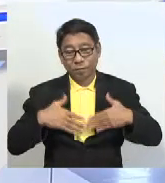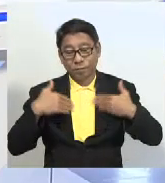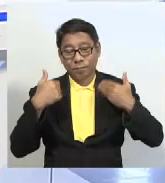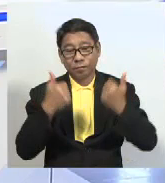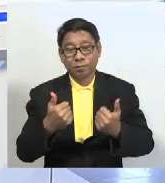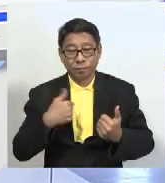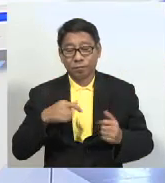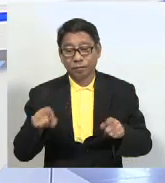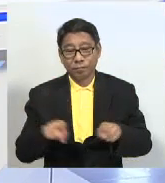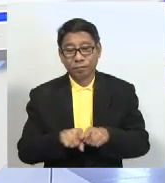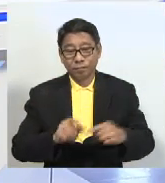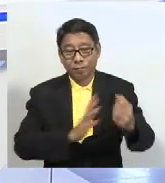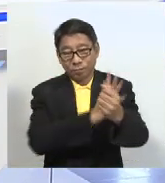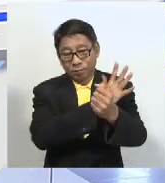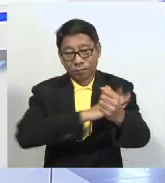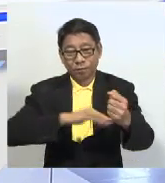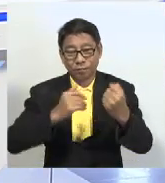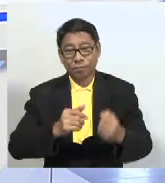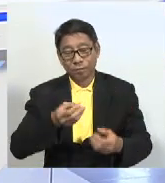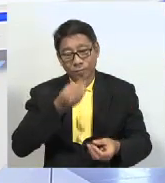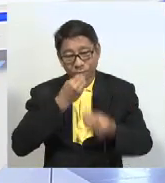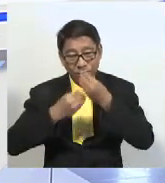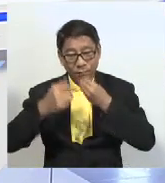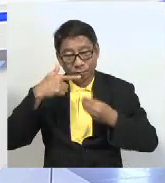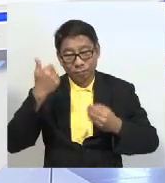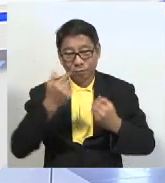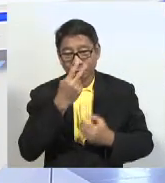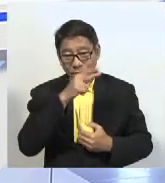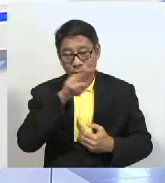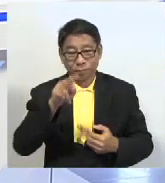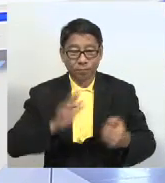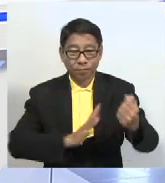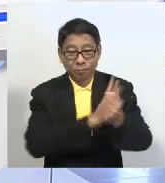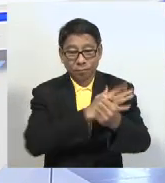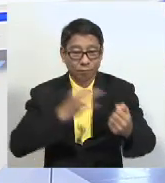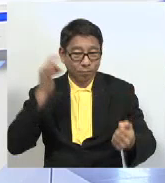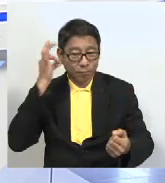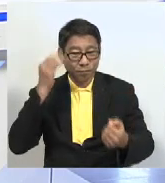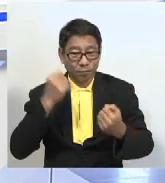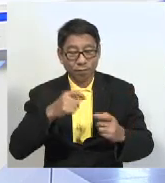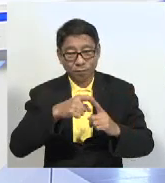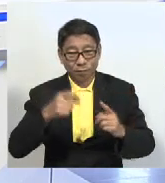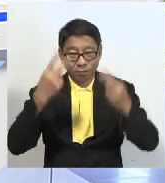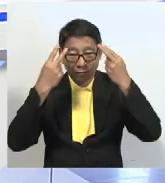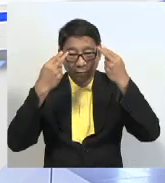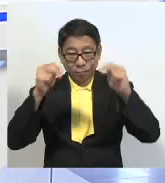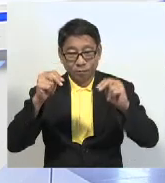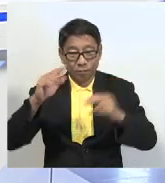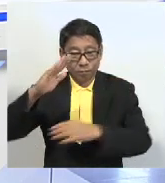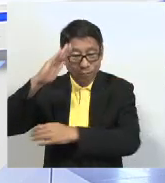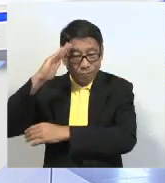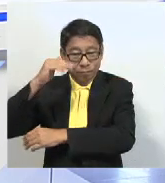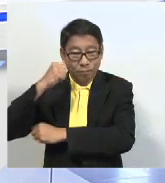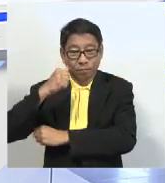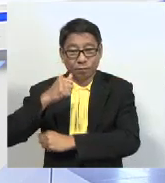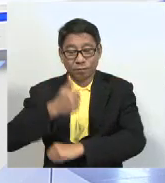คะเหมือนกับคอนเสิร์ตย่อมๆเลยนะคะรับประทานอาหารอร่อยแล้วก็ยังมีเพลงฟังแล้วก็เป็นเพลงจากท่านนายกรัฐมนตรีผู้นำ